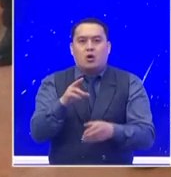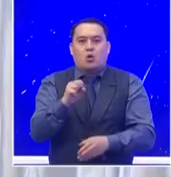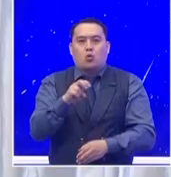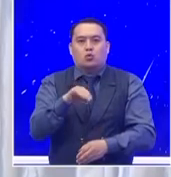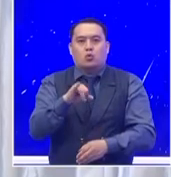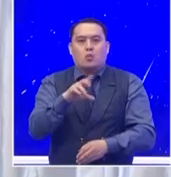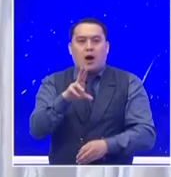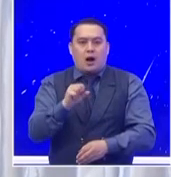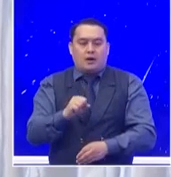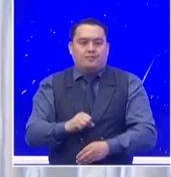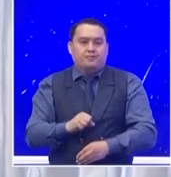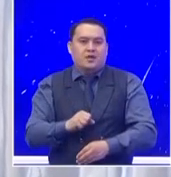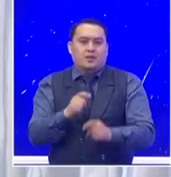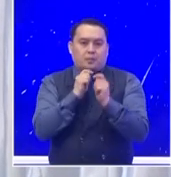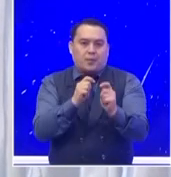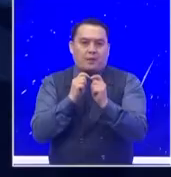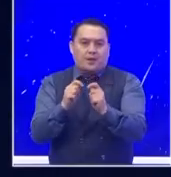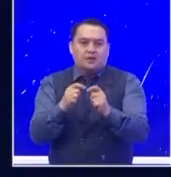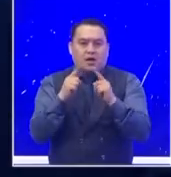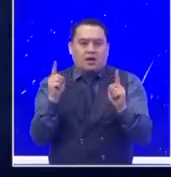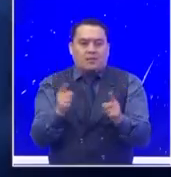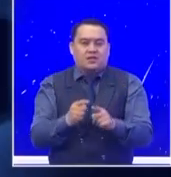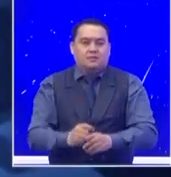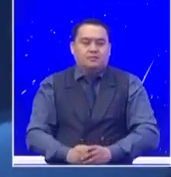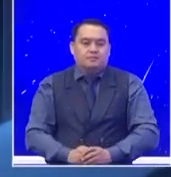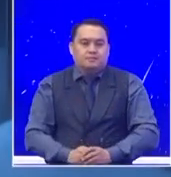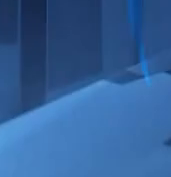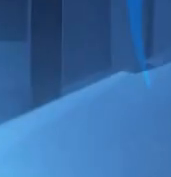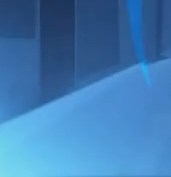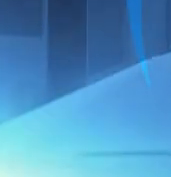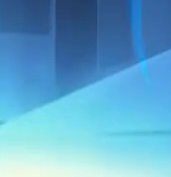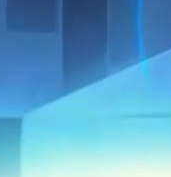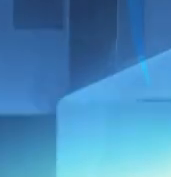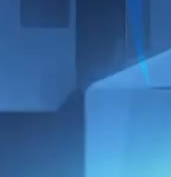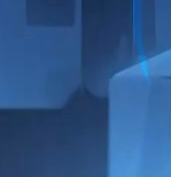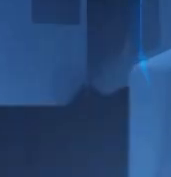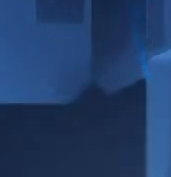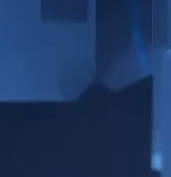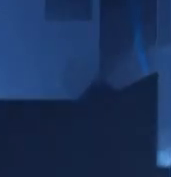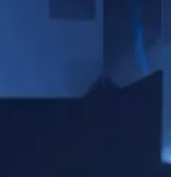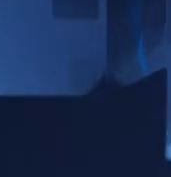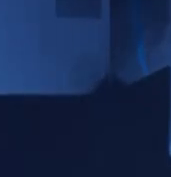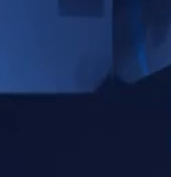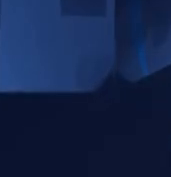Коктума. Победителей наградили ценными призами и грамотами. Алексей Цуй, Жаркын Шинтаев, Асхат Мусабеков, телеканал ЖТСУ,